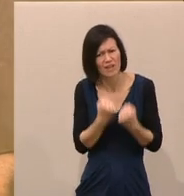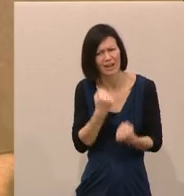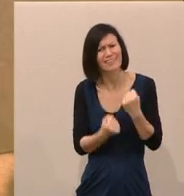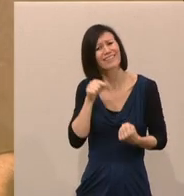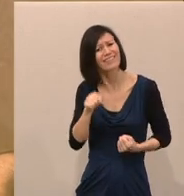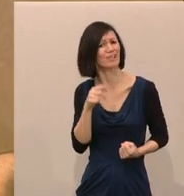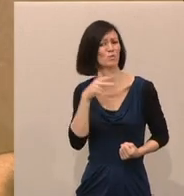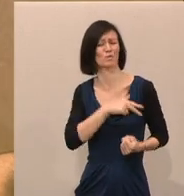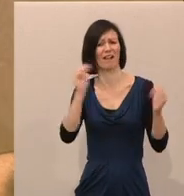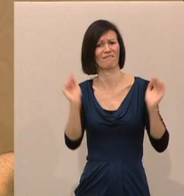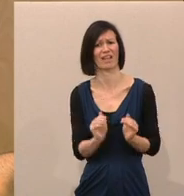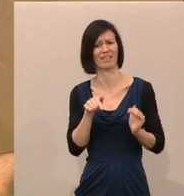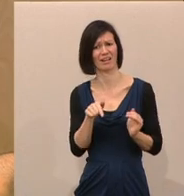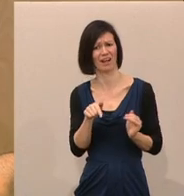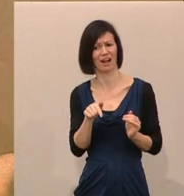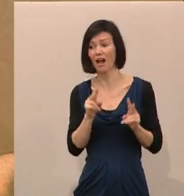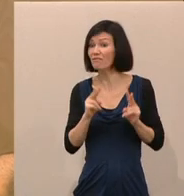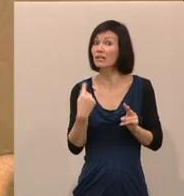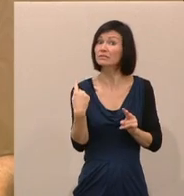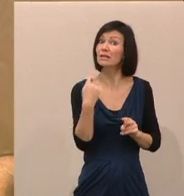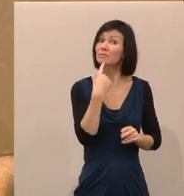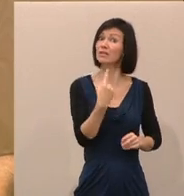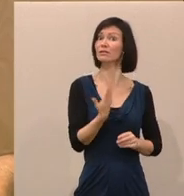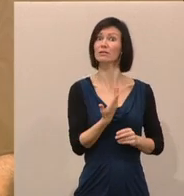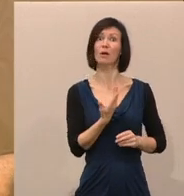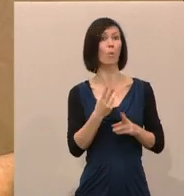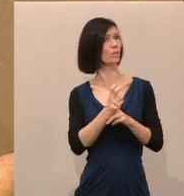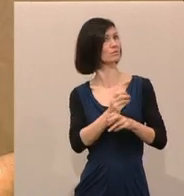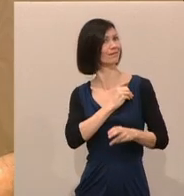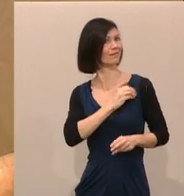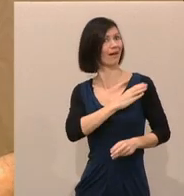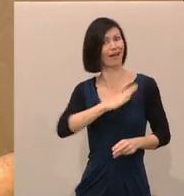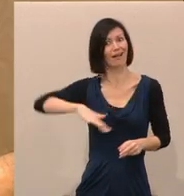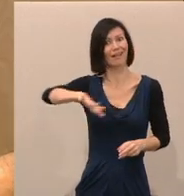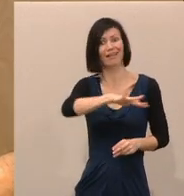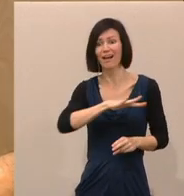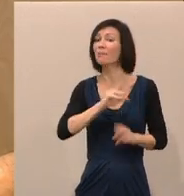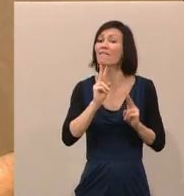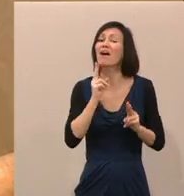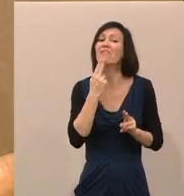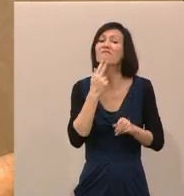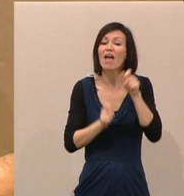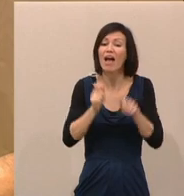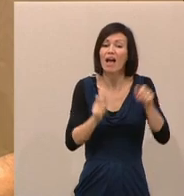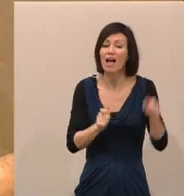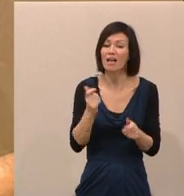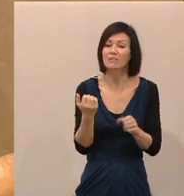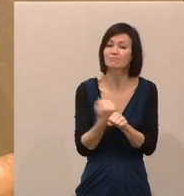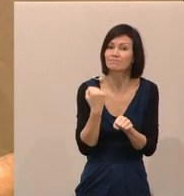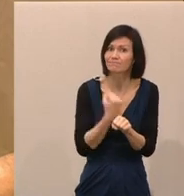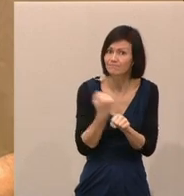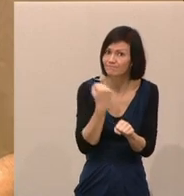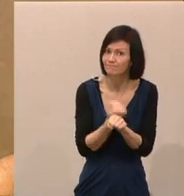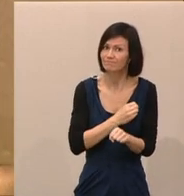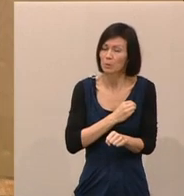in Wahrheit für diesen Reichtum, mit dem Sie sich jetzt gebrüstet haben, für dieses Land, die diesen Reichtum geschaffen haben. Und denen